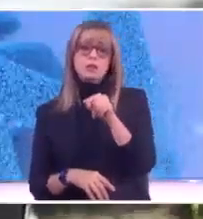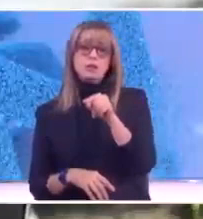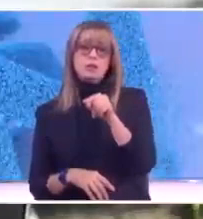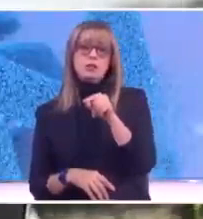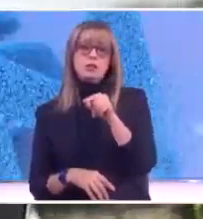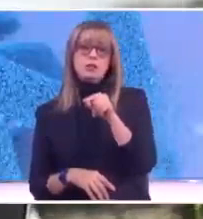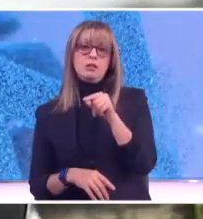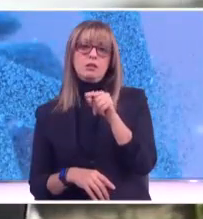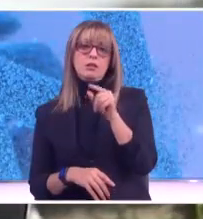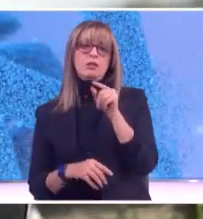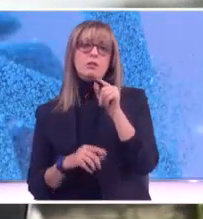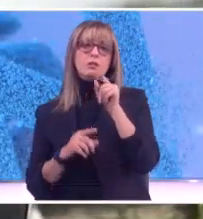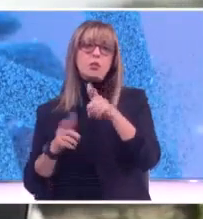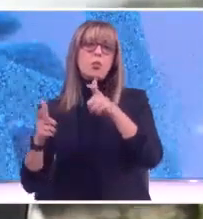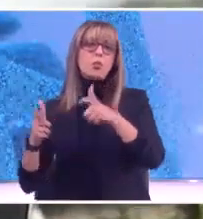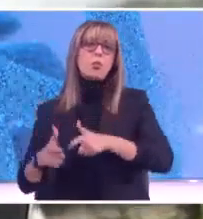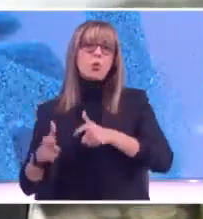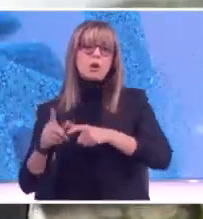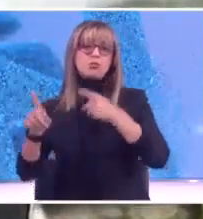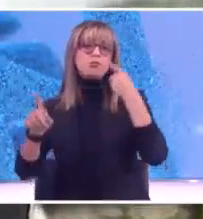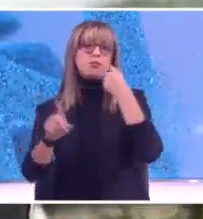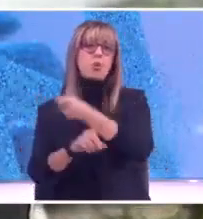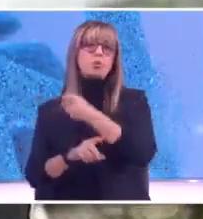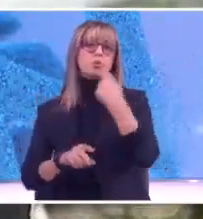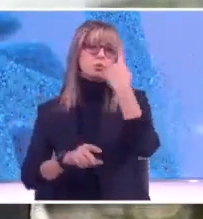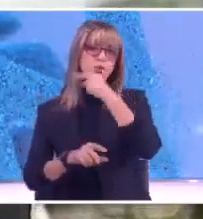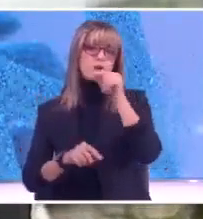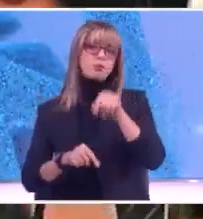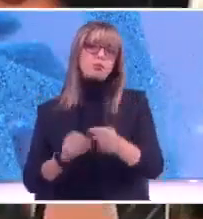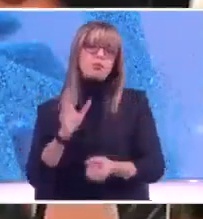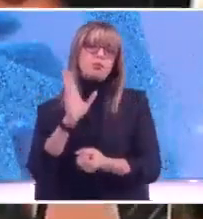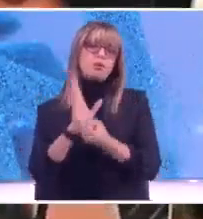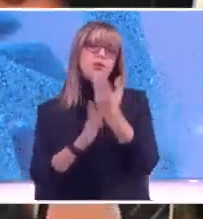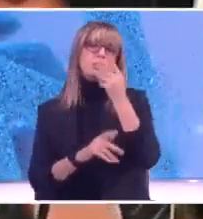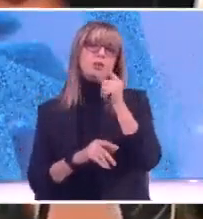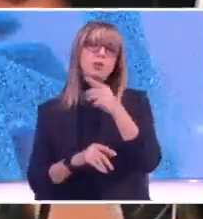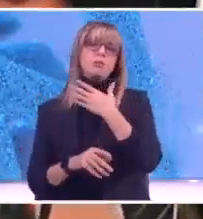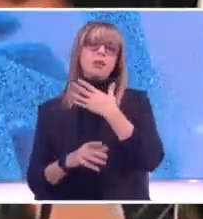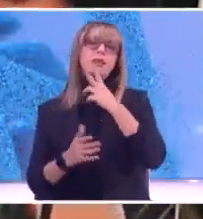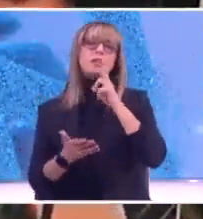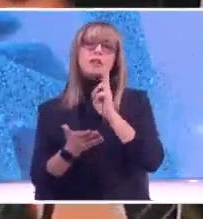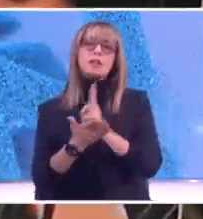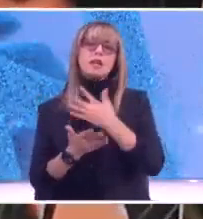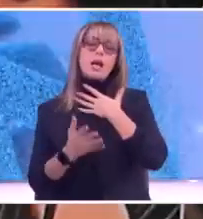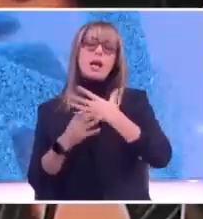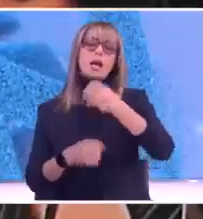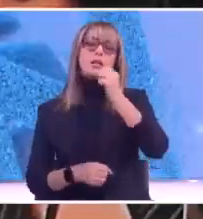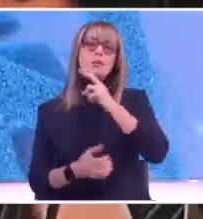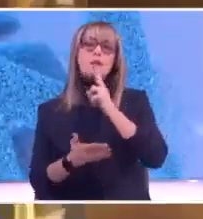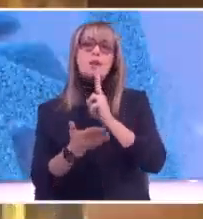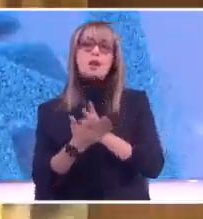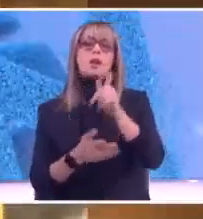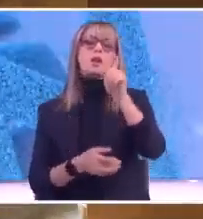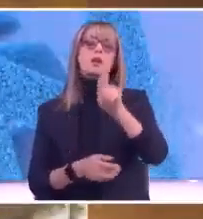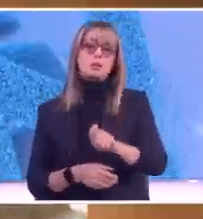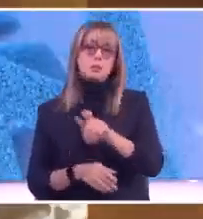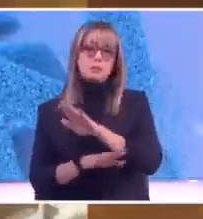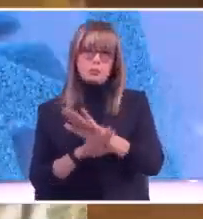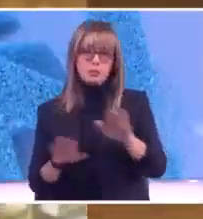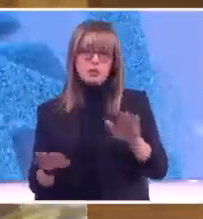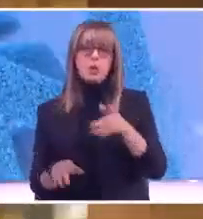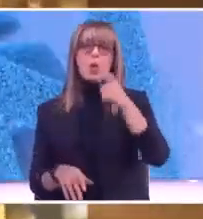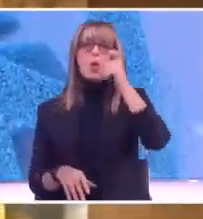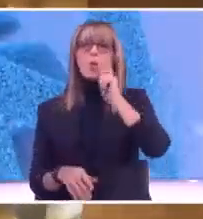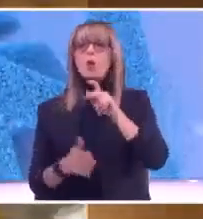konusu Acemiyan adlı güvenlik görevlisini öldürmek suçundan bu sabah itibariyle kesinleşen idam kararları uygulandı. Tabii